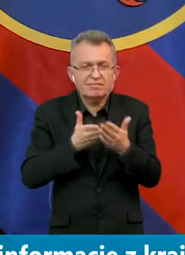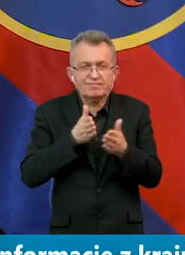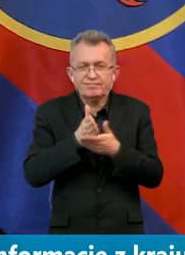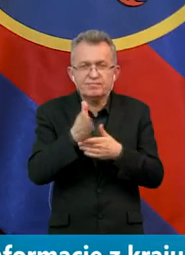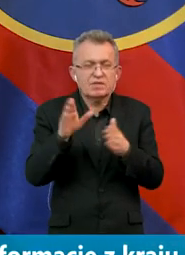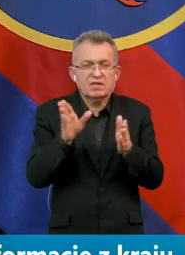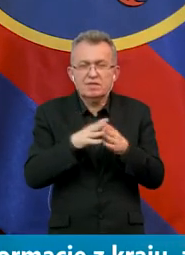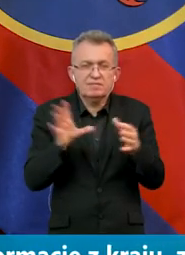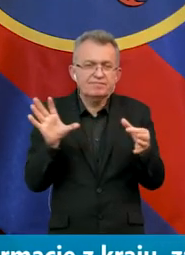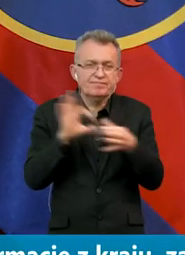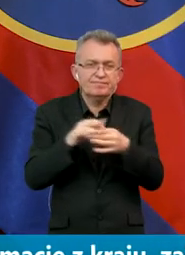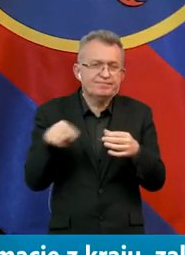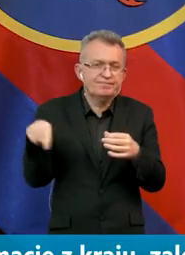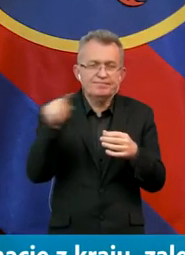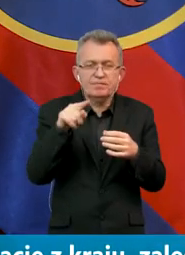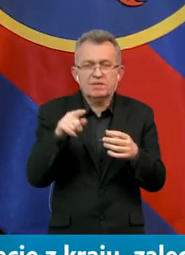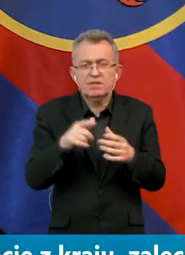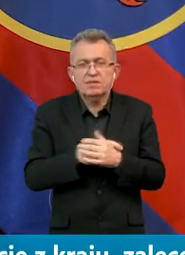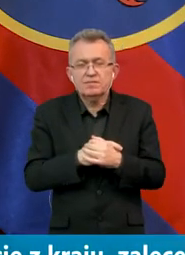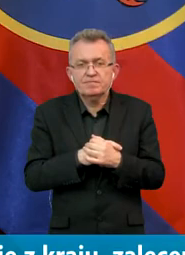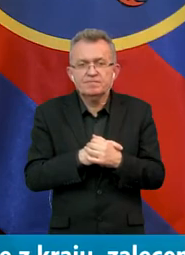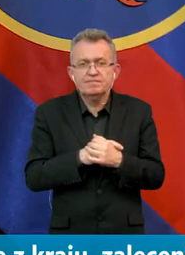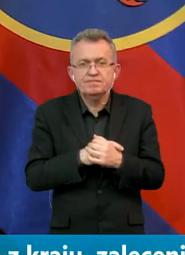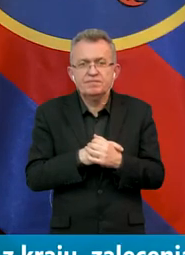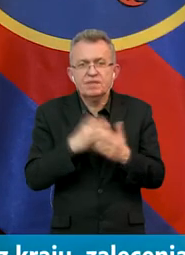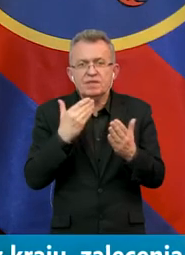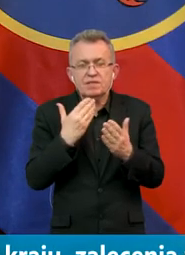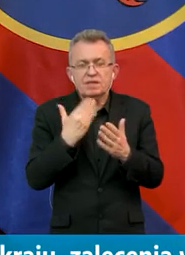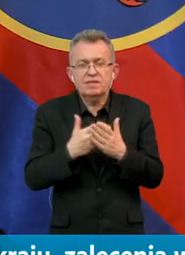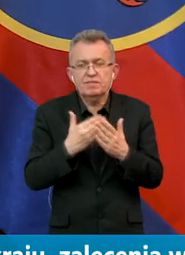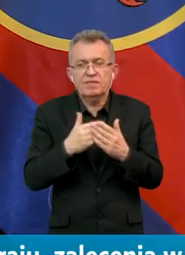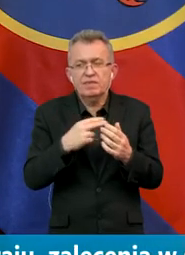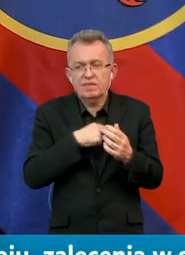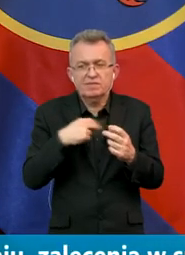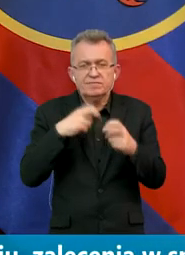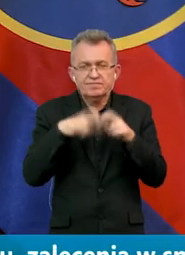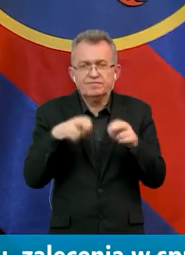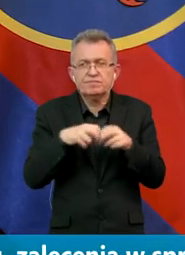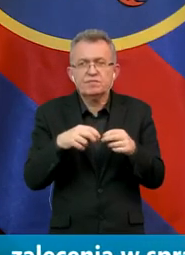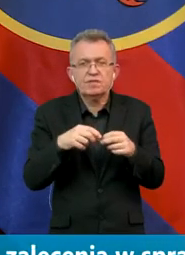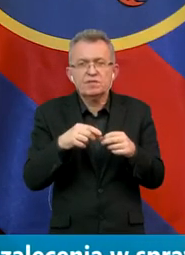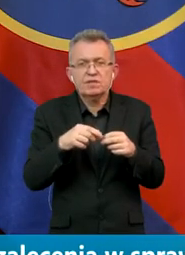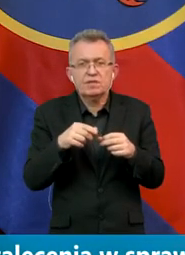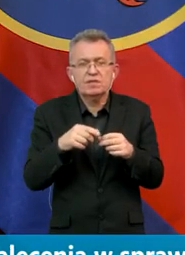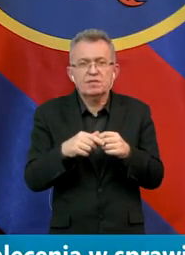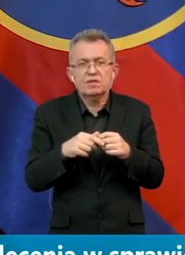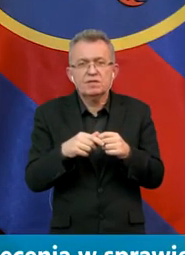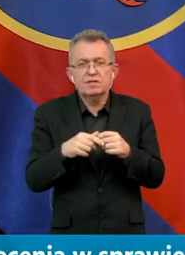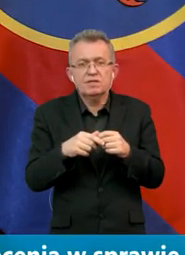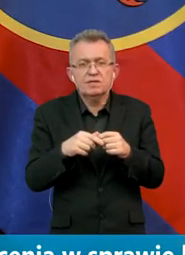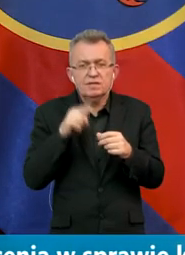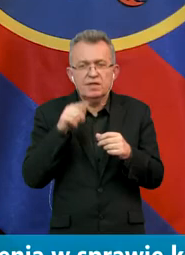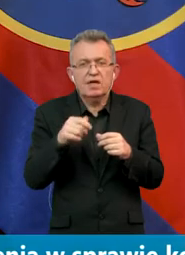mostu Cłowego czy mostu Pionierów, dlatego że nasze analizy komunikacyjne wykazują, że